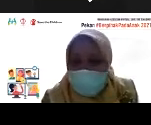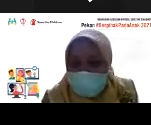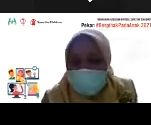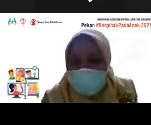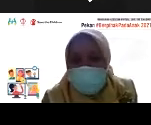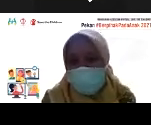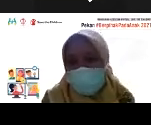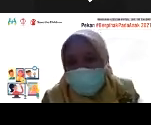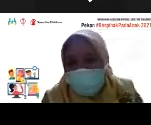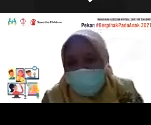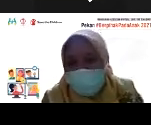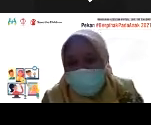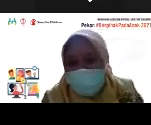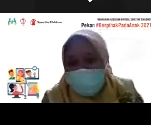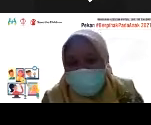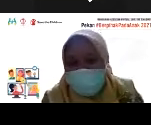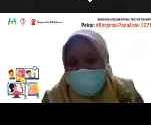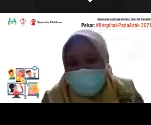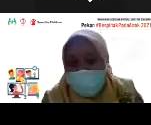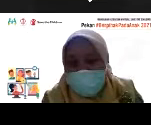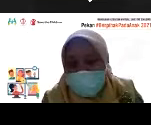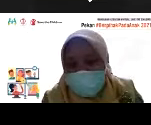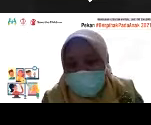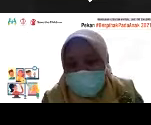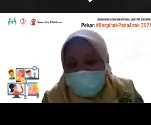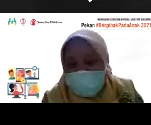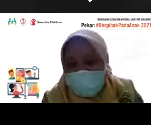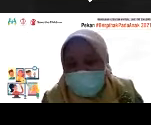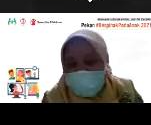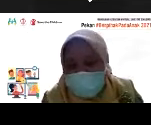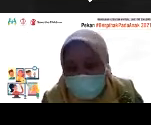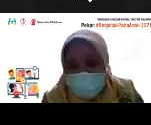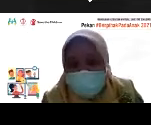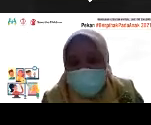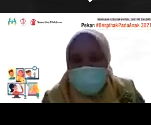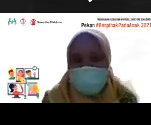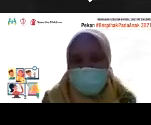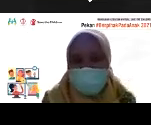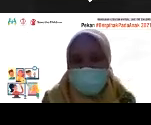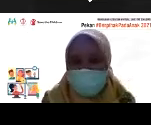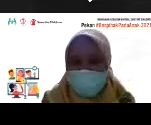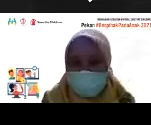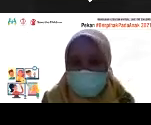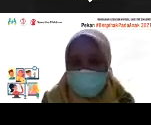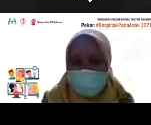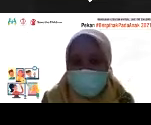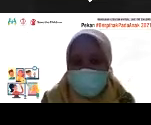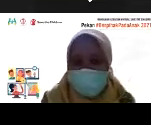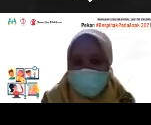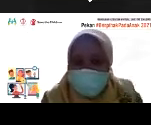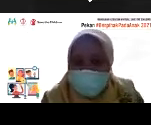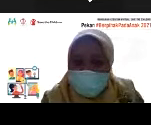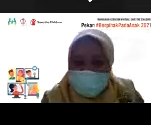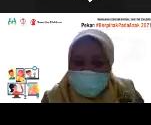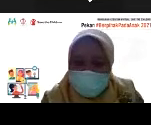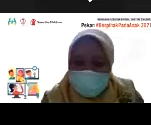Kemudian waktunya seperti tadi disampaikan, karena bukan pelatihan yang harus ada di suatu tempat, tapi ini di puskesmas, sehingga